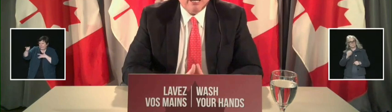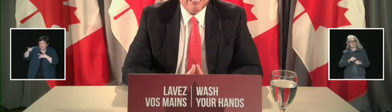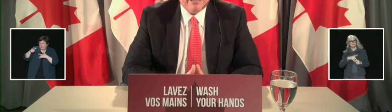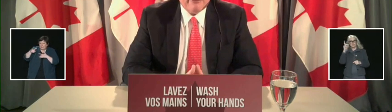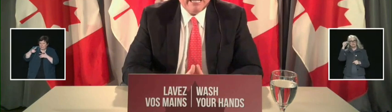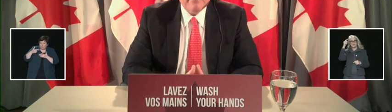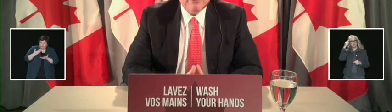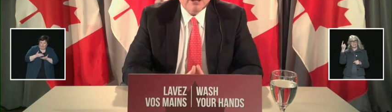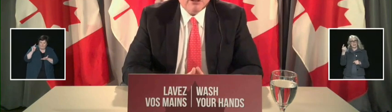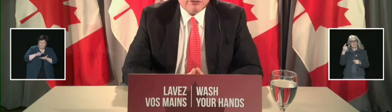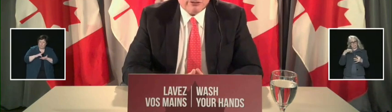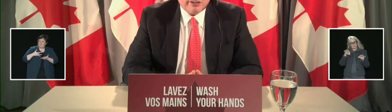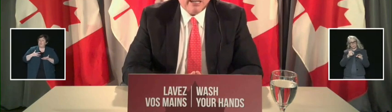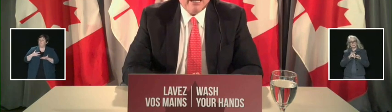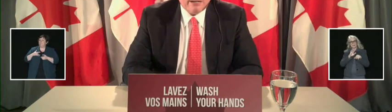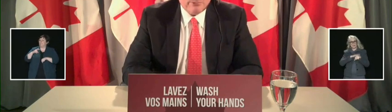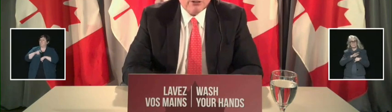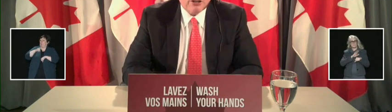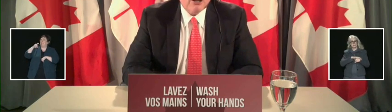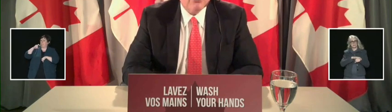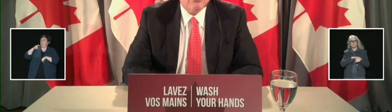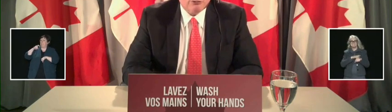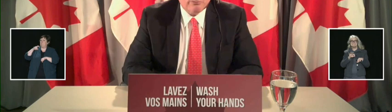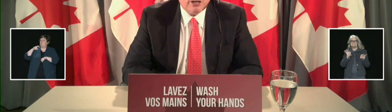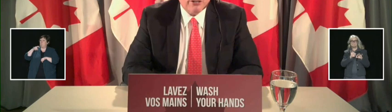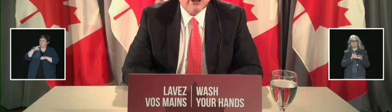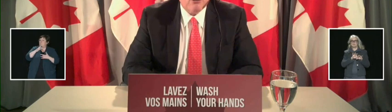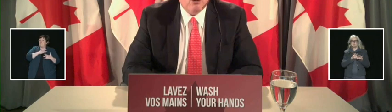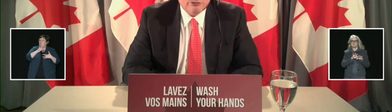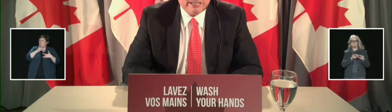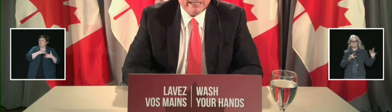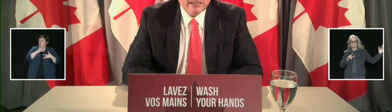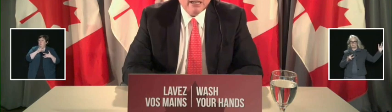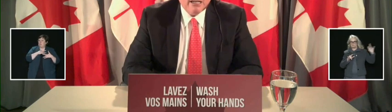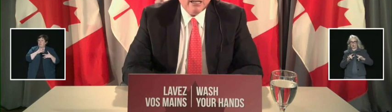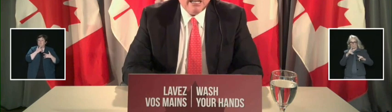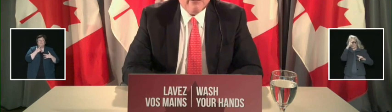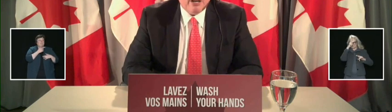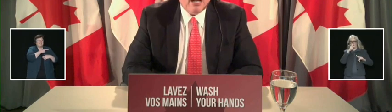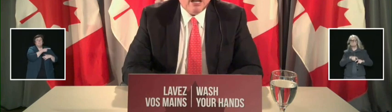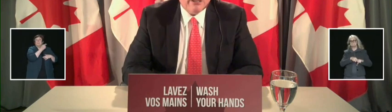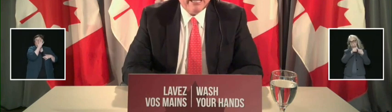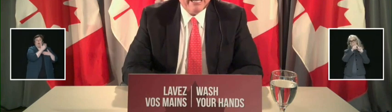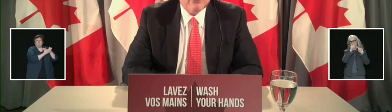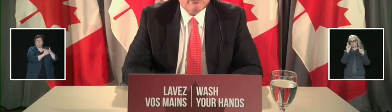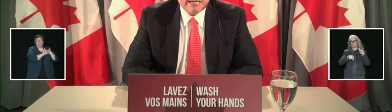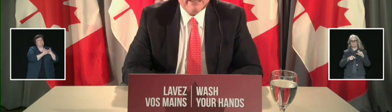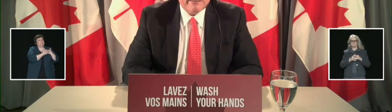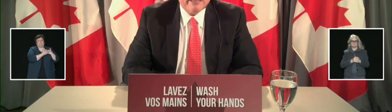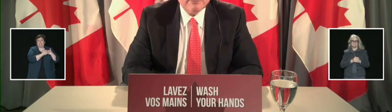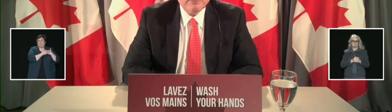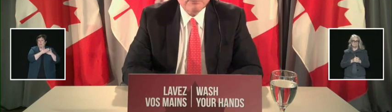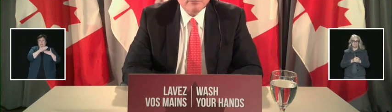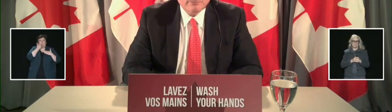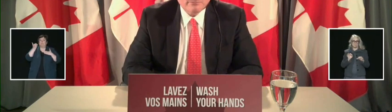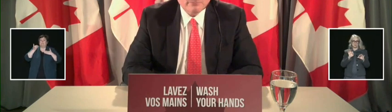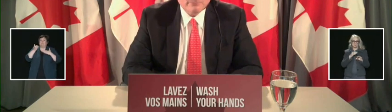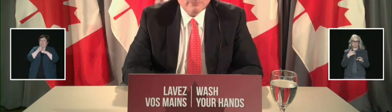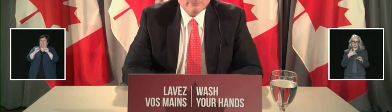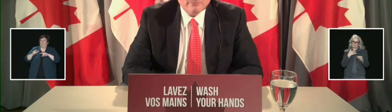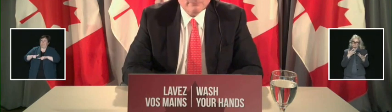de recevoir l'avis que ce sera important de suspendre aussi les vols en direct du Pakistan.